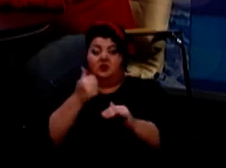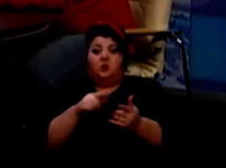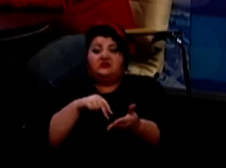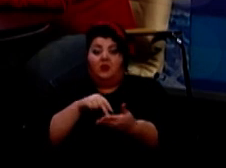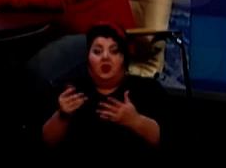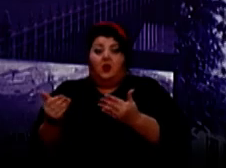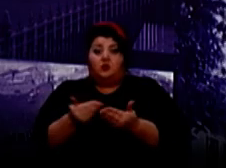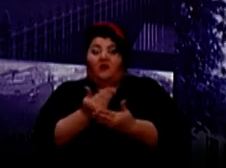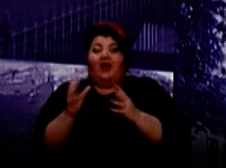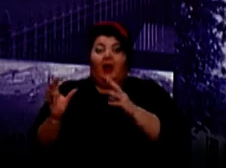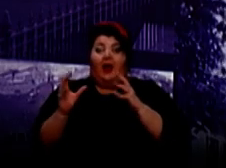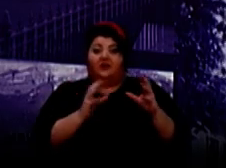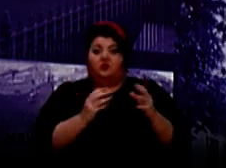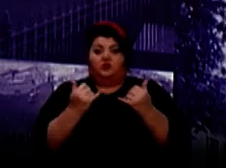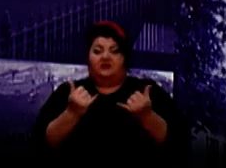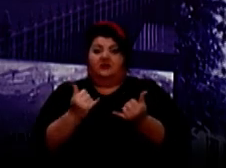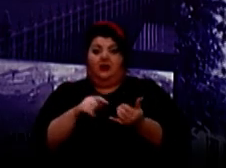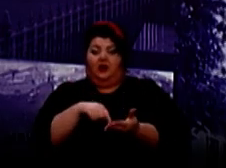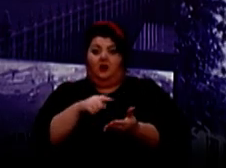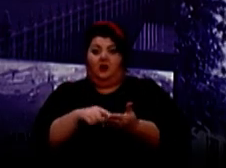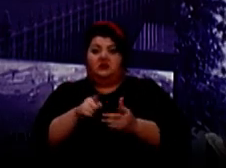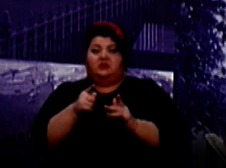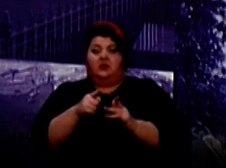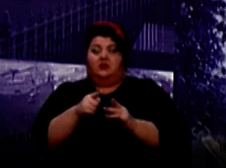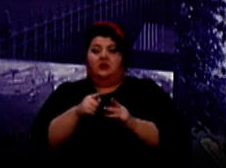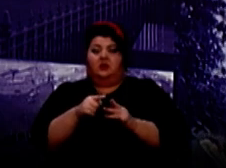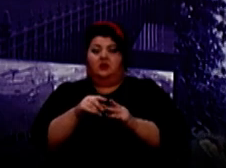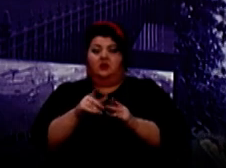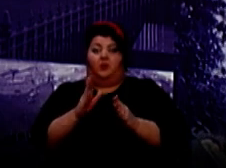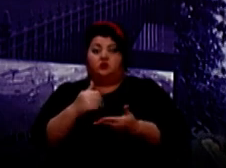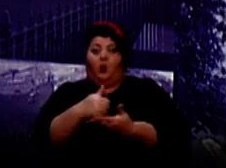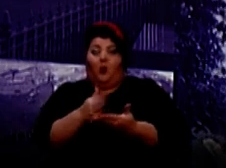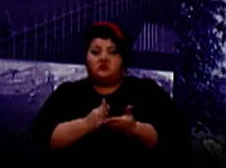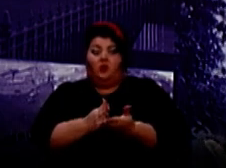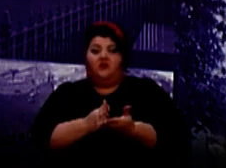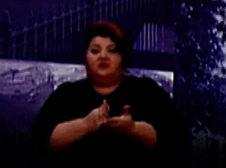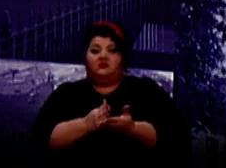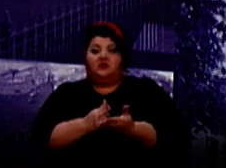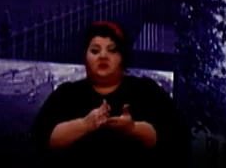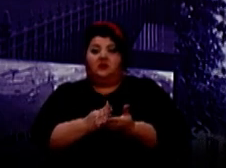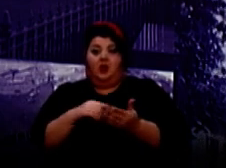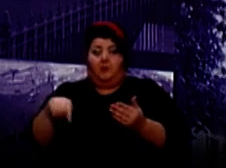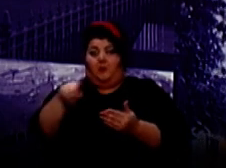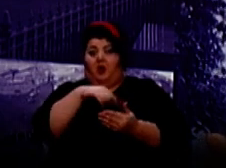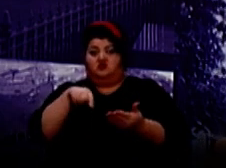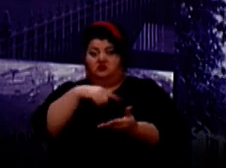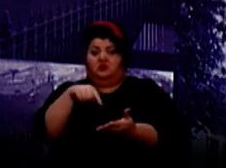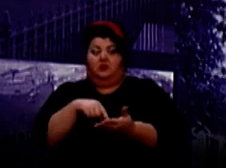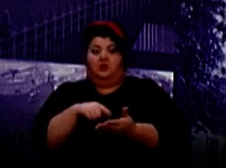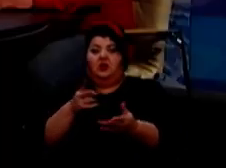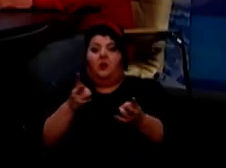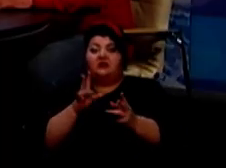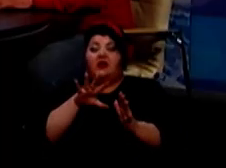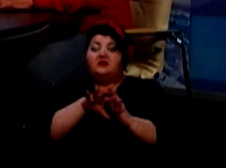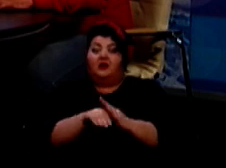закупівлю нових автобусів, які підуть на КП «Електротранс», які будуть обслуговувати маршрути міста. Їх потрібно не тільки